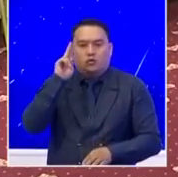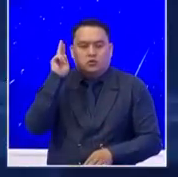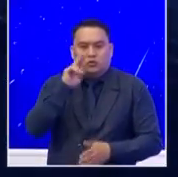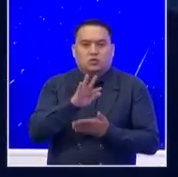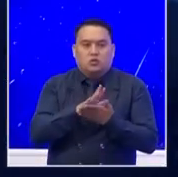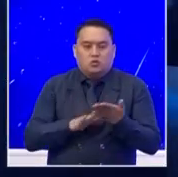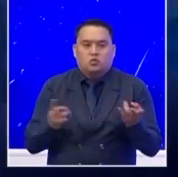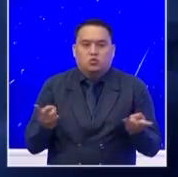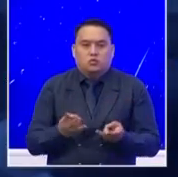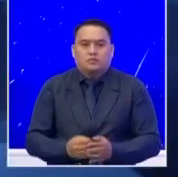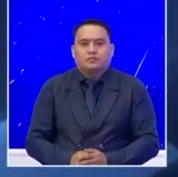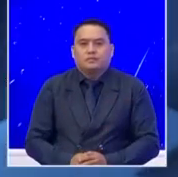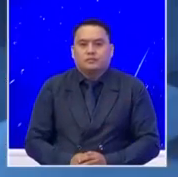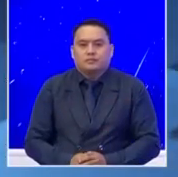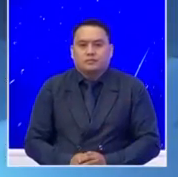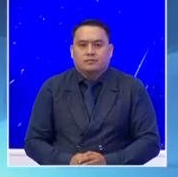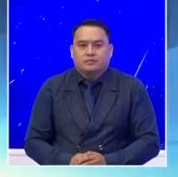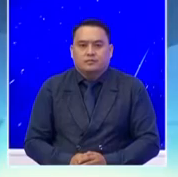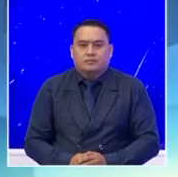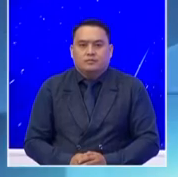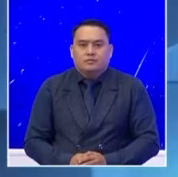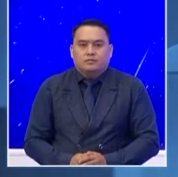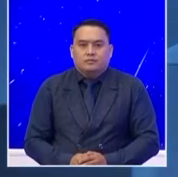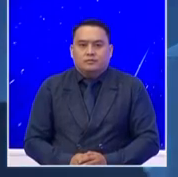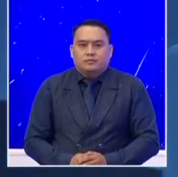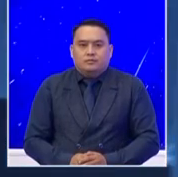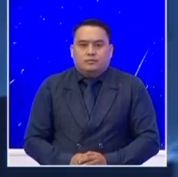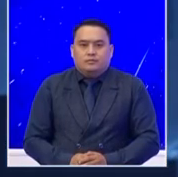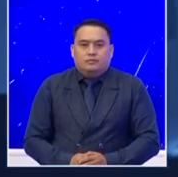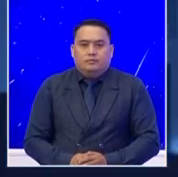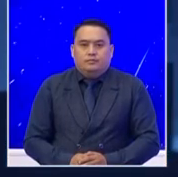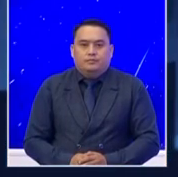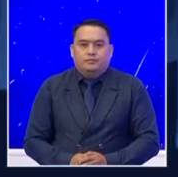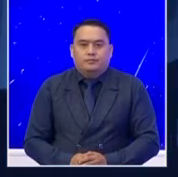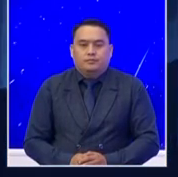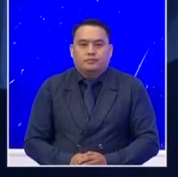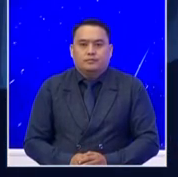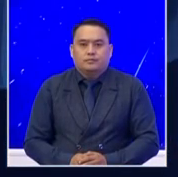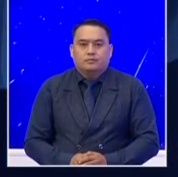специалисты. Дамир Анитов, Мервет Кадырбаевза, Азет Дюсенбек, телеканал ЖТСУ.